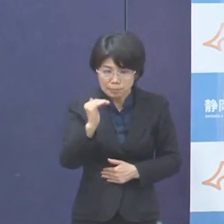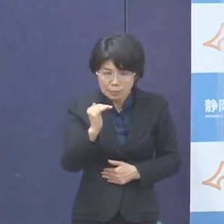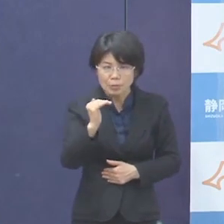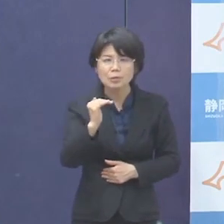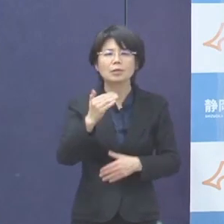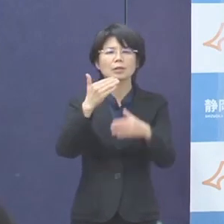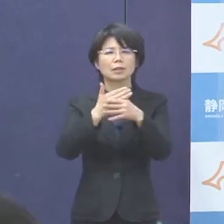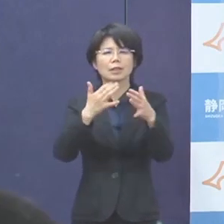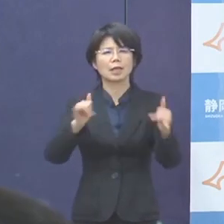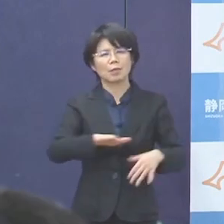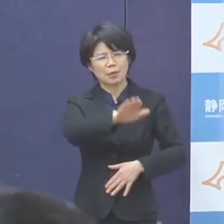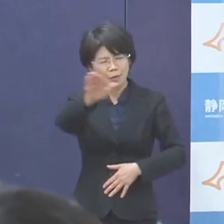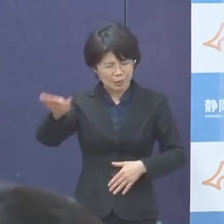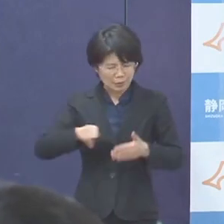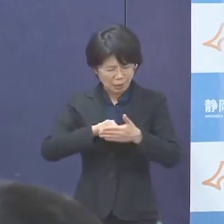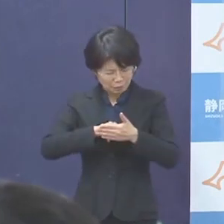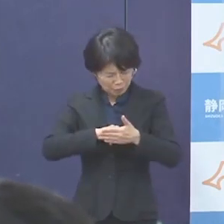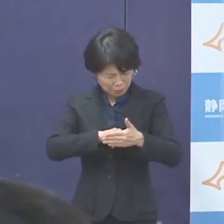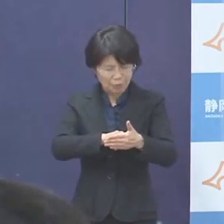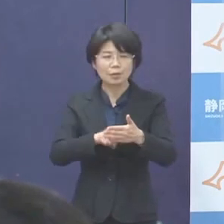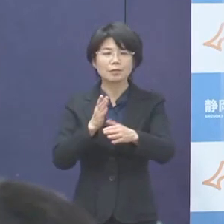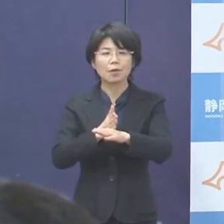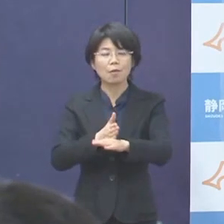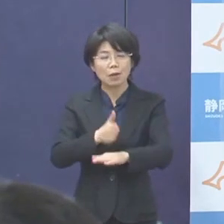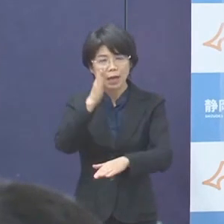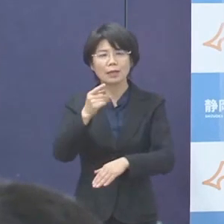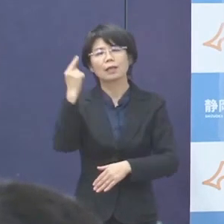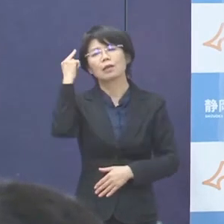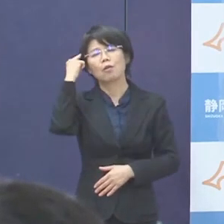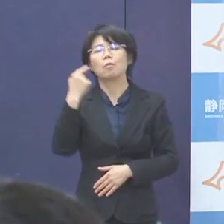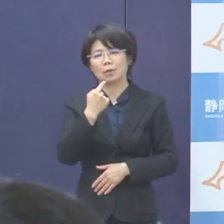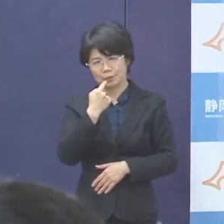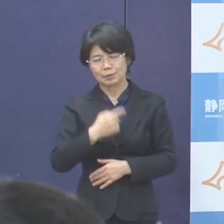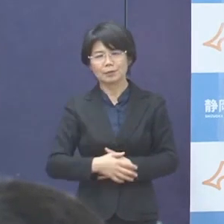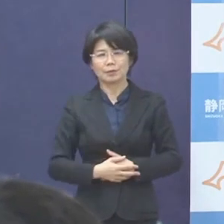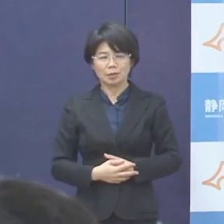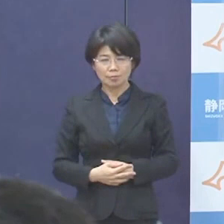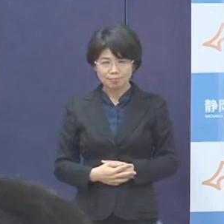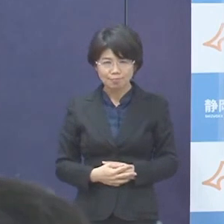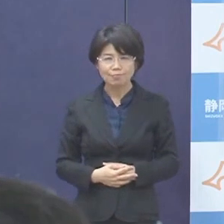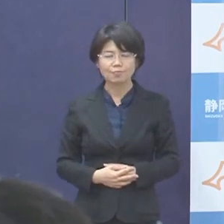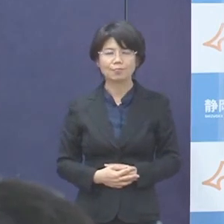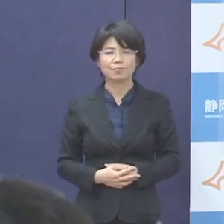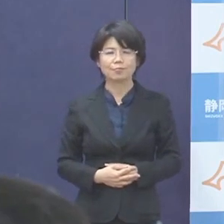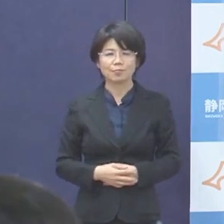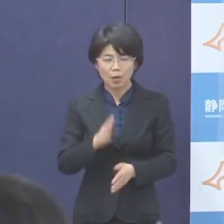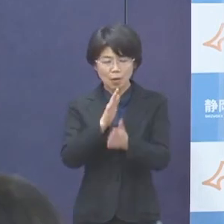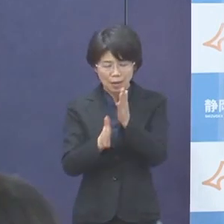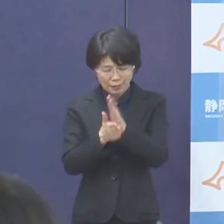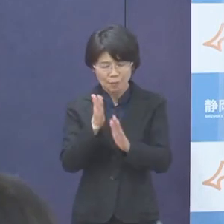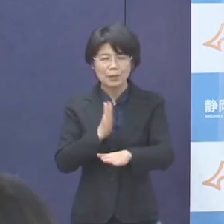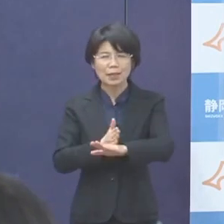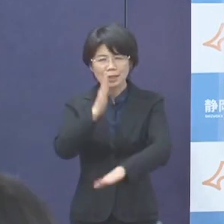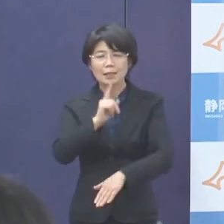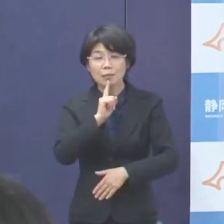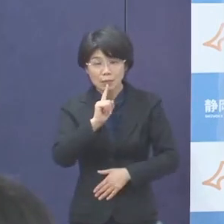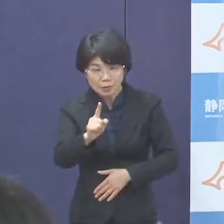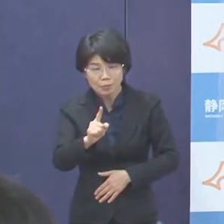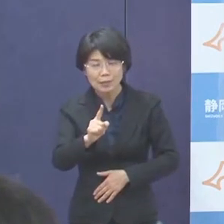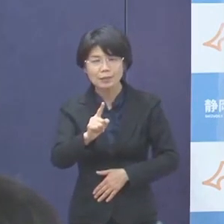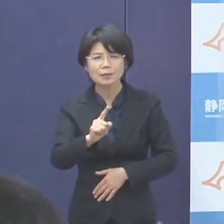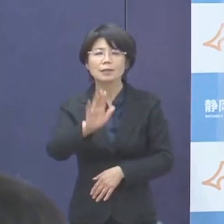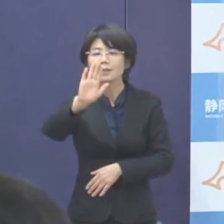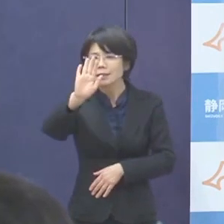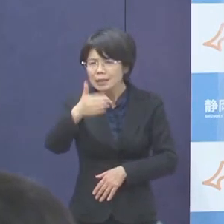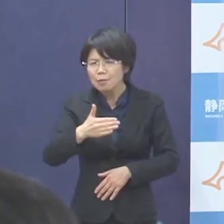によりまして、こういう数字がこの現れているということでございまして感謝申し上げます。でここで気を緩めない